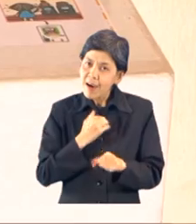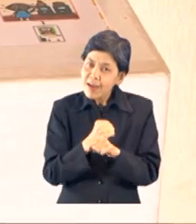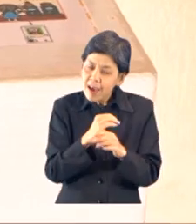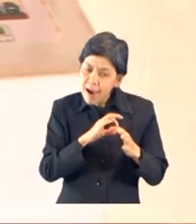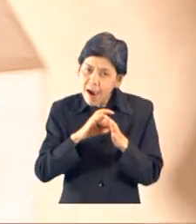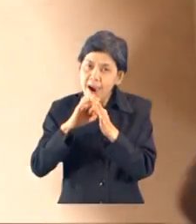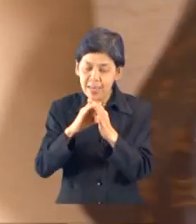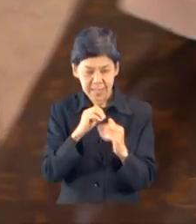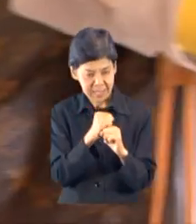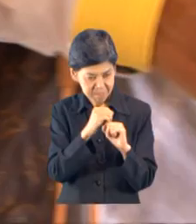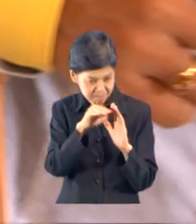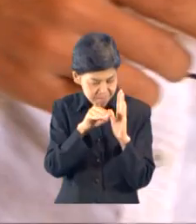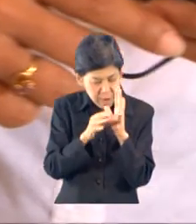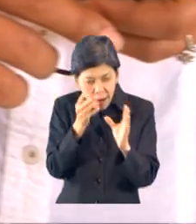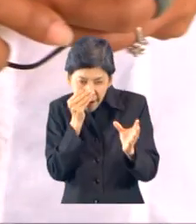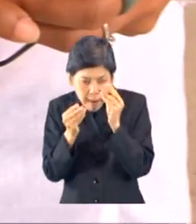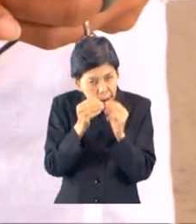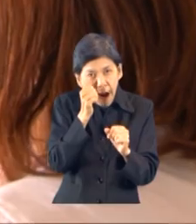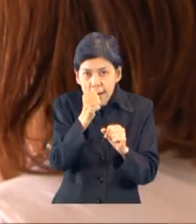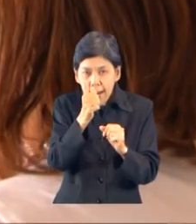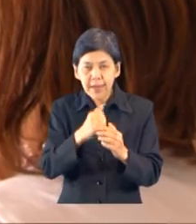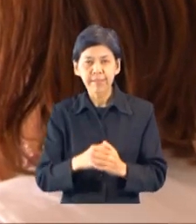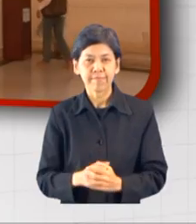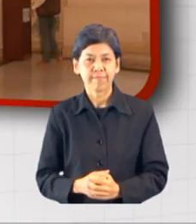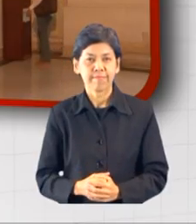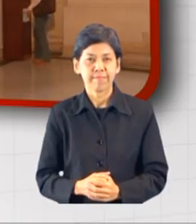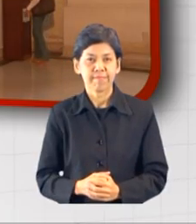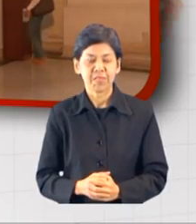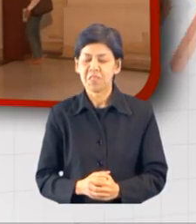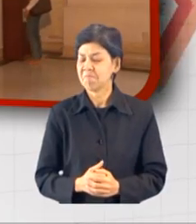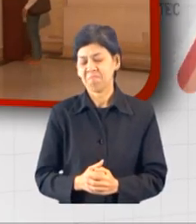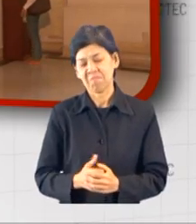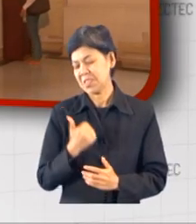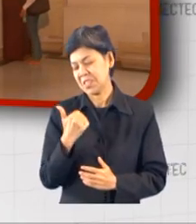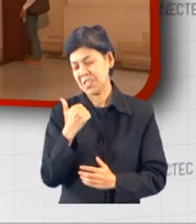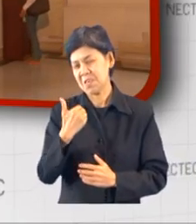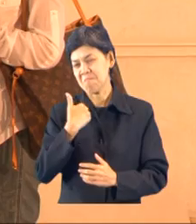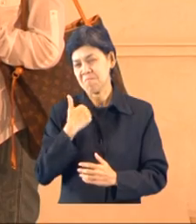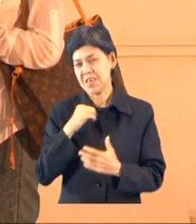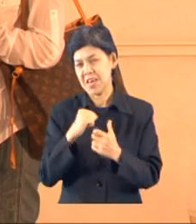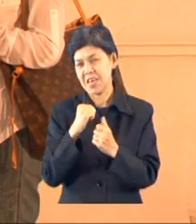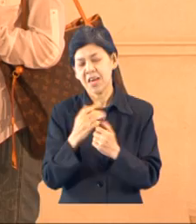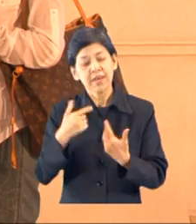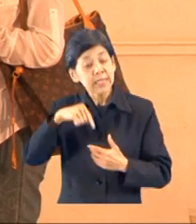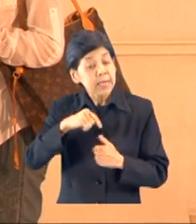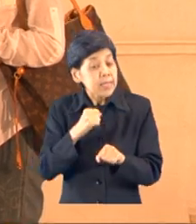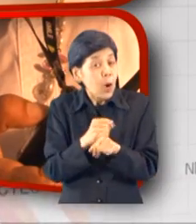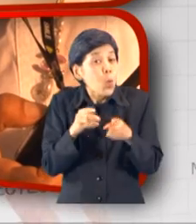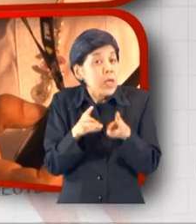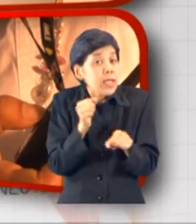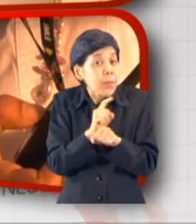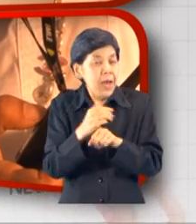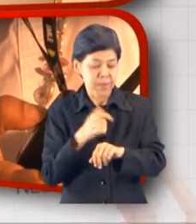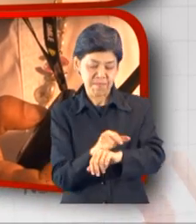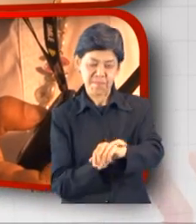ะที่เราจะนำร่องเกี่ยวกับการวางระบบการนำชมในรูปแบบนี ้ความโดดเด่นของระบบนำชมพิพิธภัณฑ์เจ้าสามพระยาแบบ